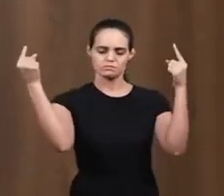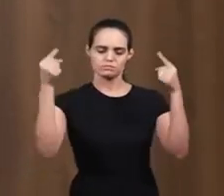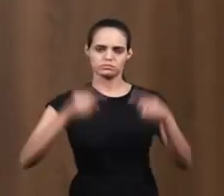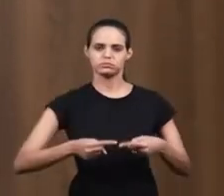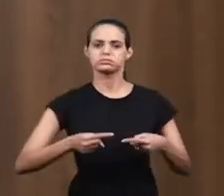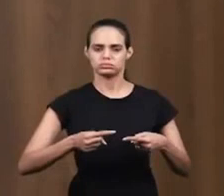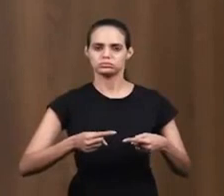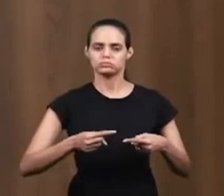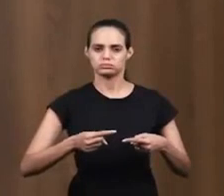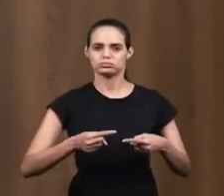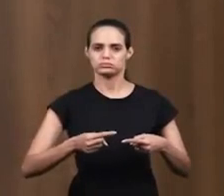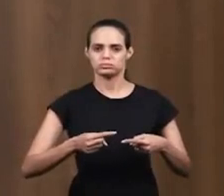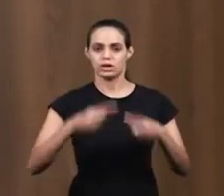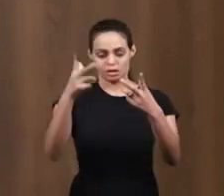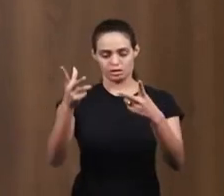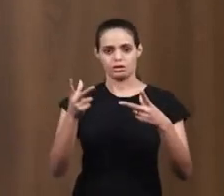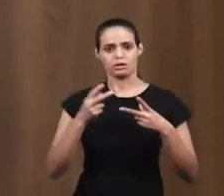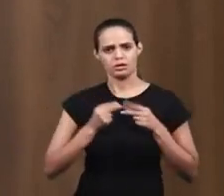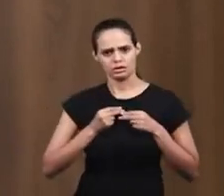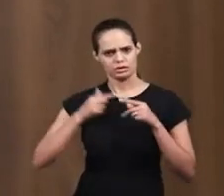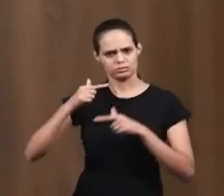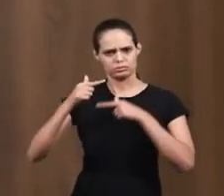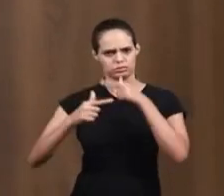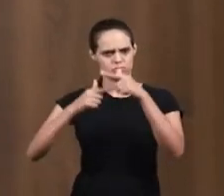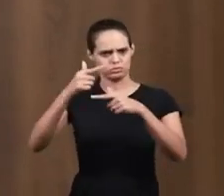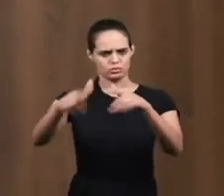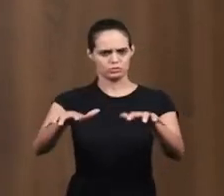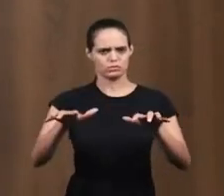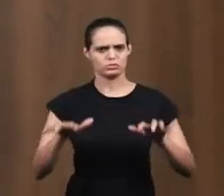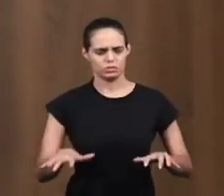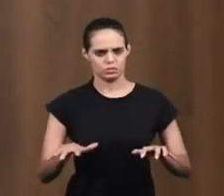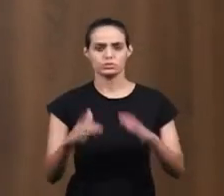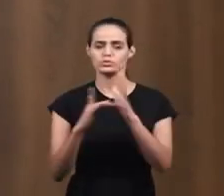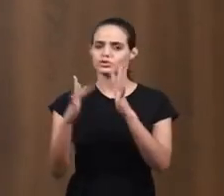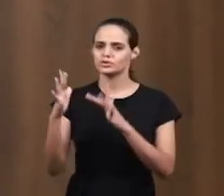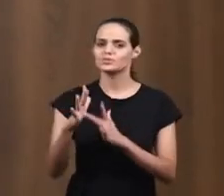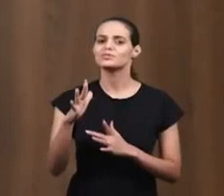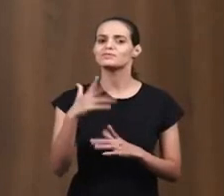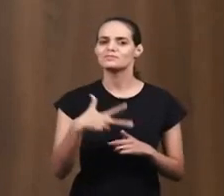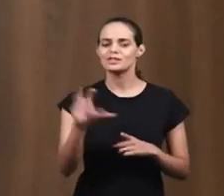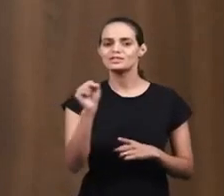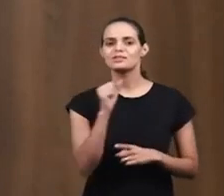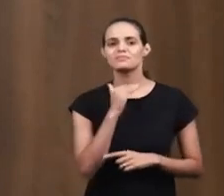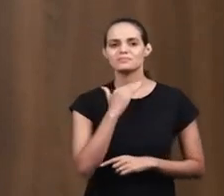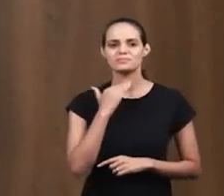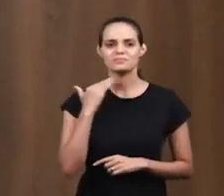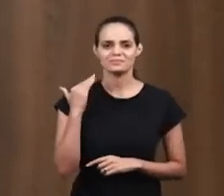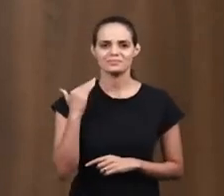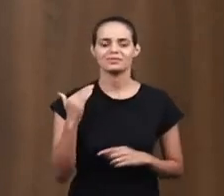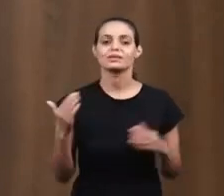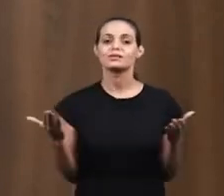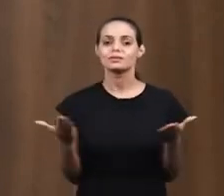besiegte diesen Widerstand Und das war die Übertragung des Thrones.